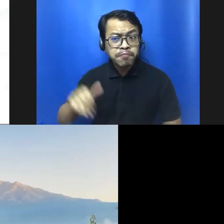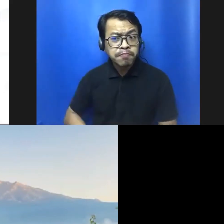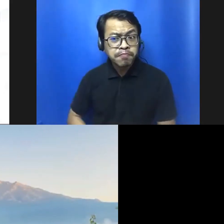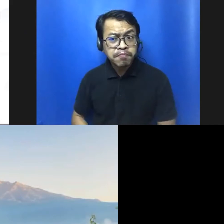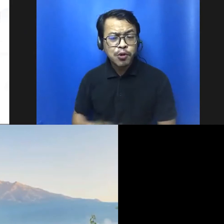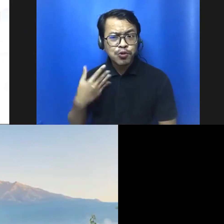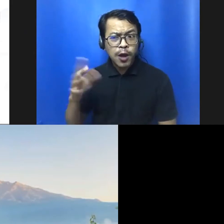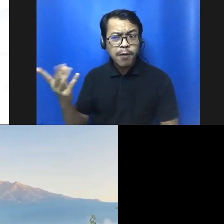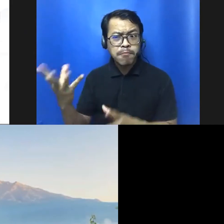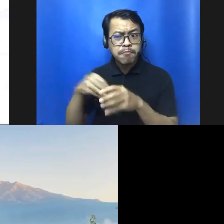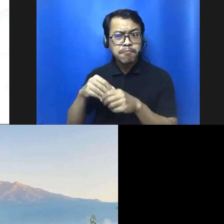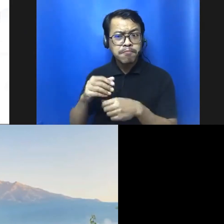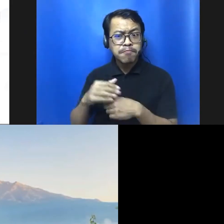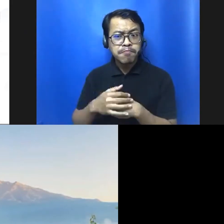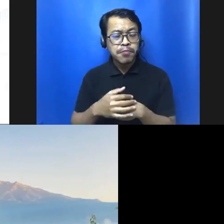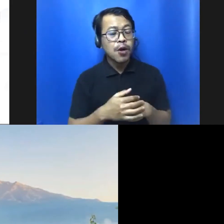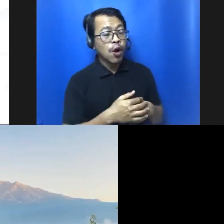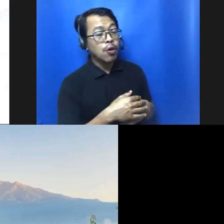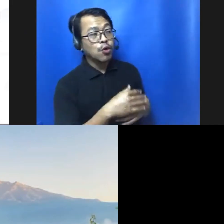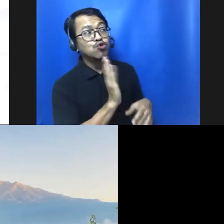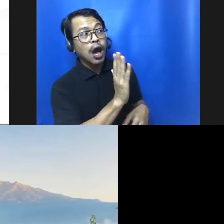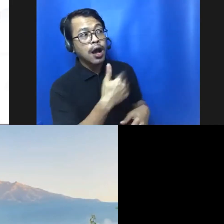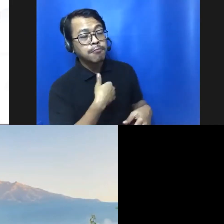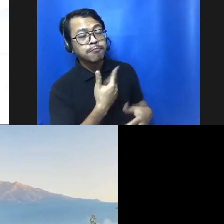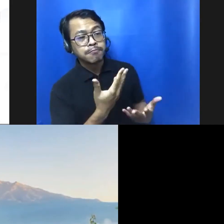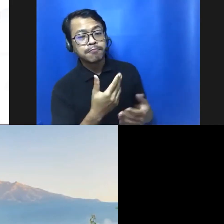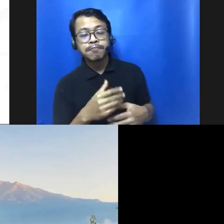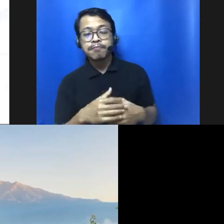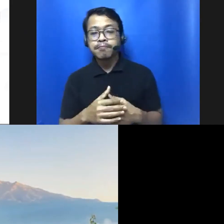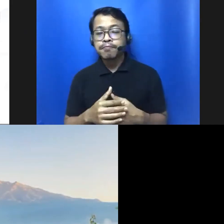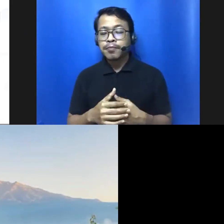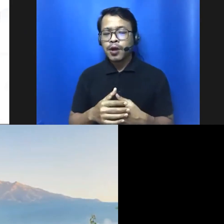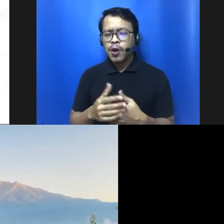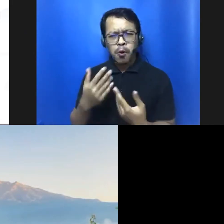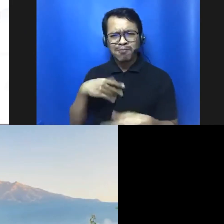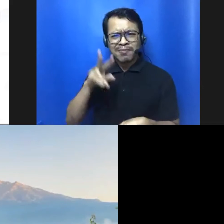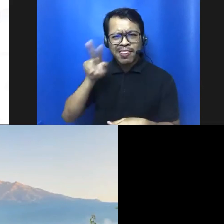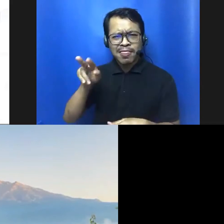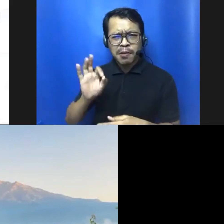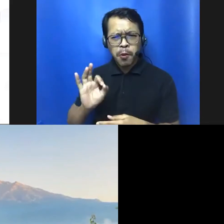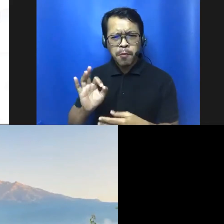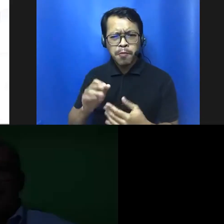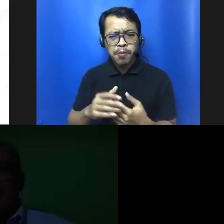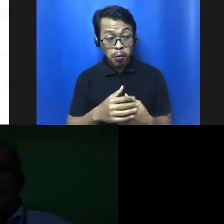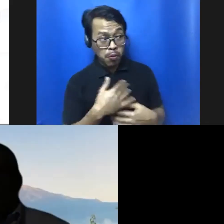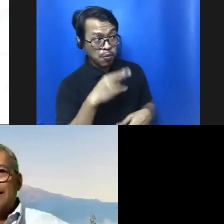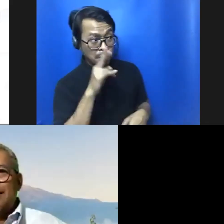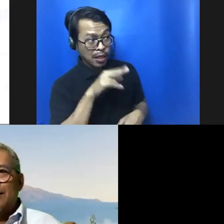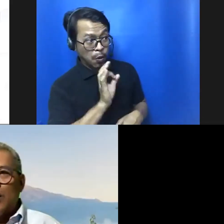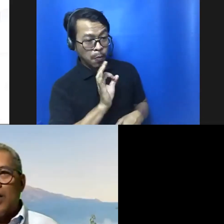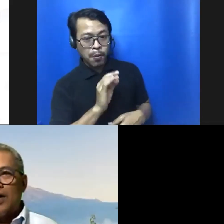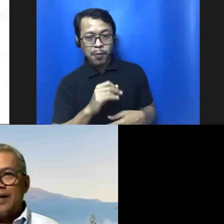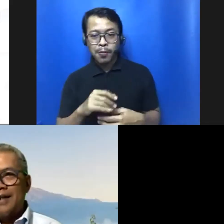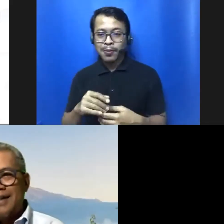Sudah hadir Pak Samto? Belum ya? Sudah. Oh, sudah. Saya belum lihat Pak Samto di sini. Oh, belum kelihatan ya? Belum kelihatan,